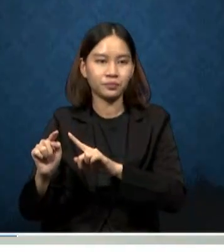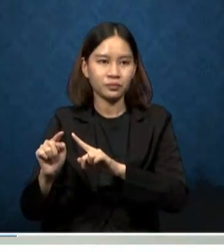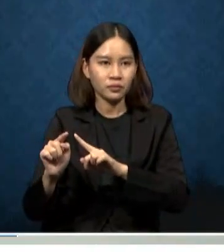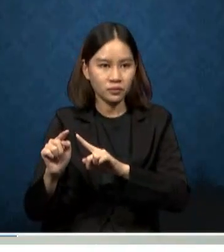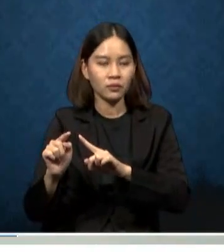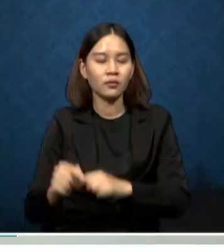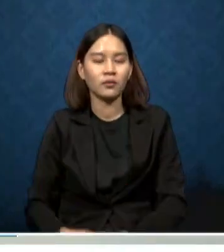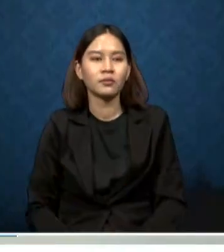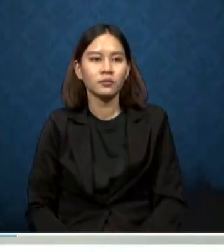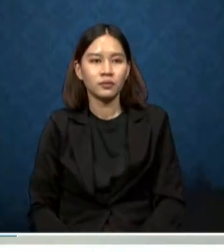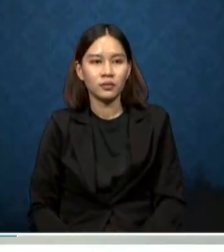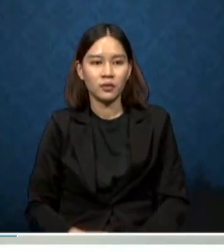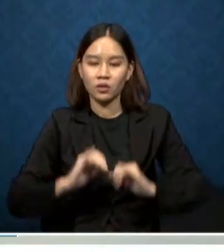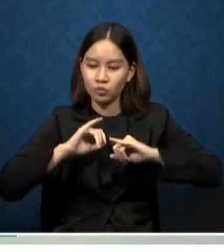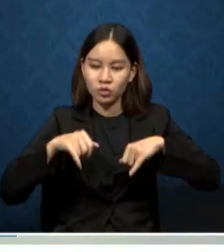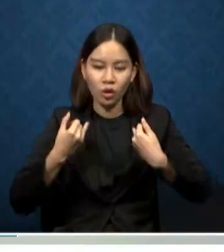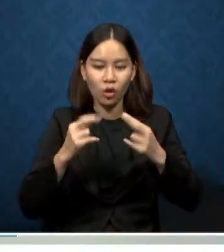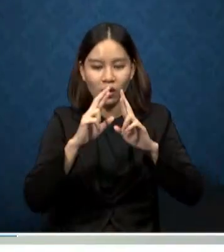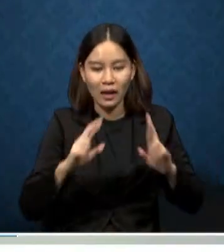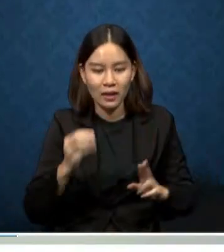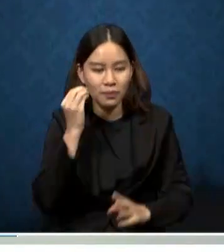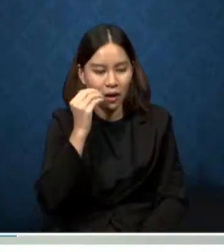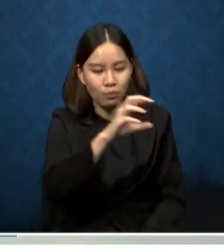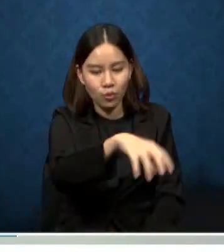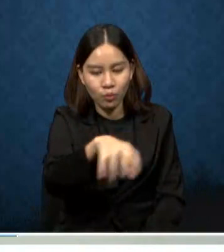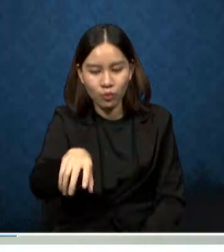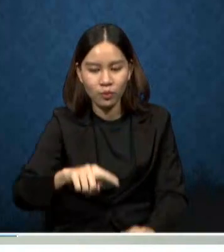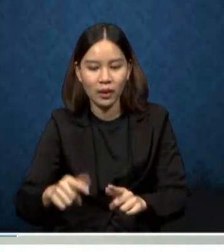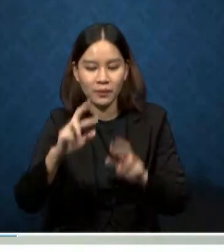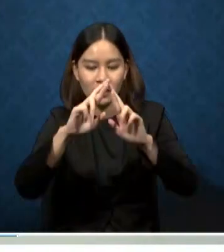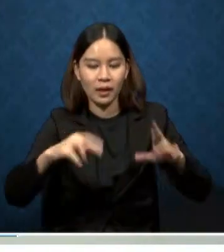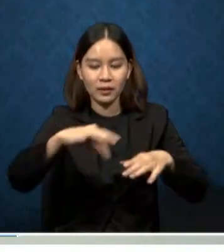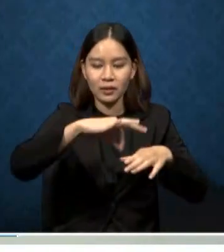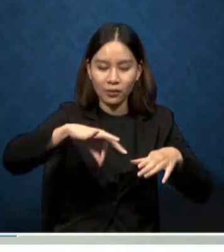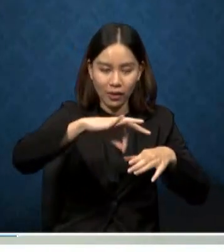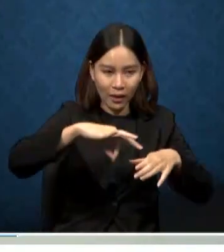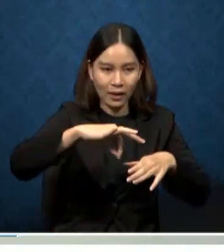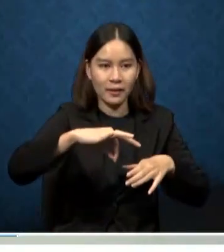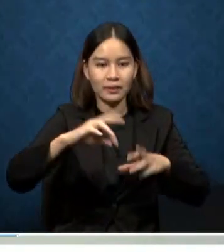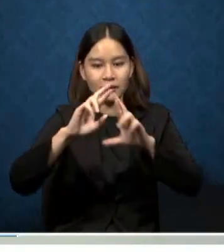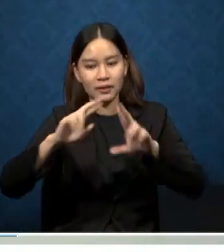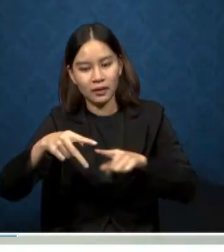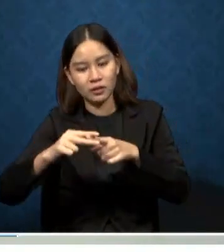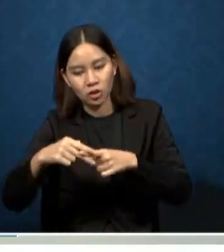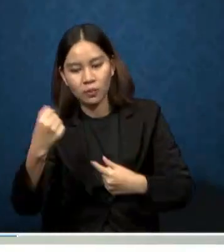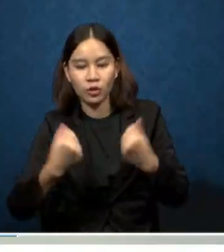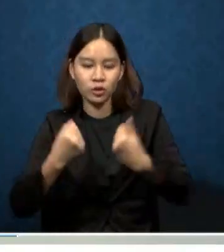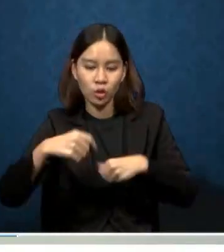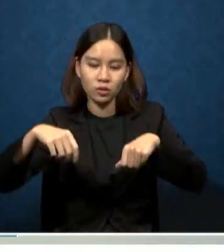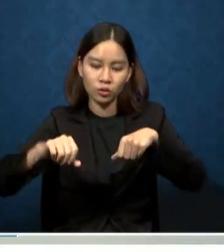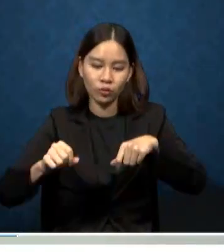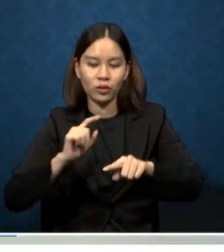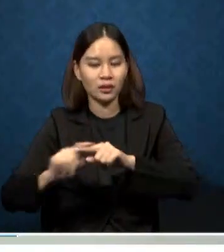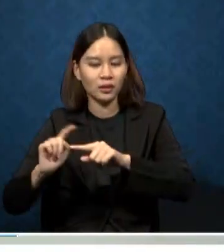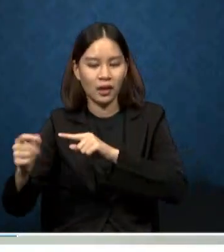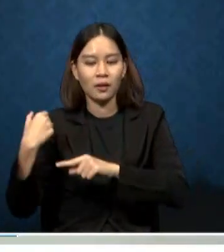มัจะเกิดู้ปขอบกเล็กๆุกสป้ญมีรานกาแฟเลก ๆ เย็นร้านซ้มลถยนต์จากกายานยต